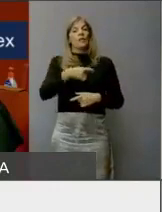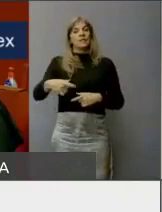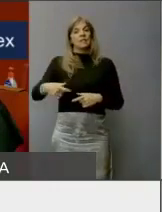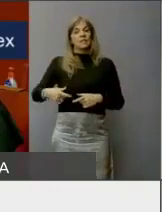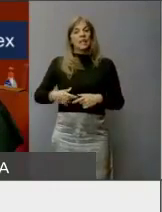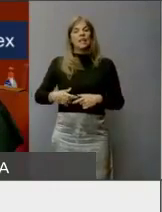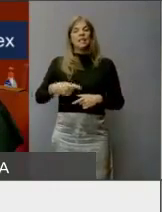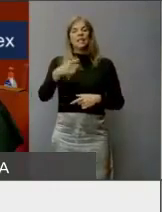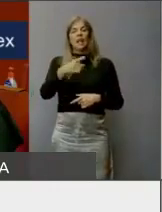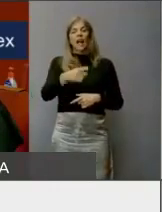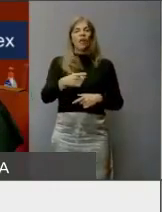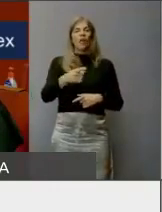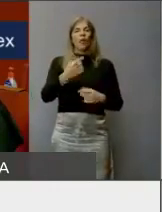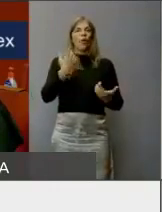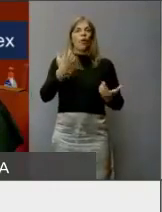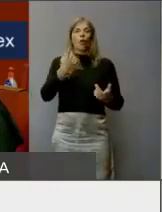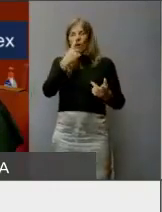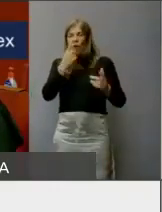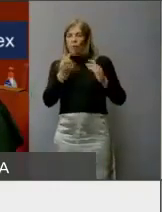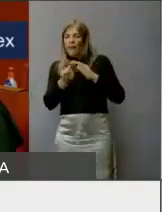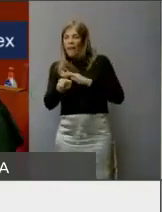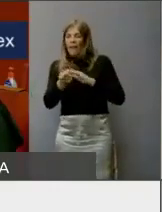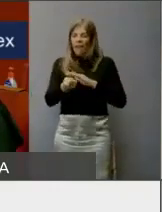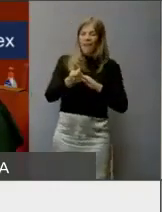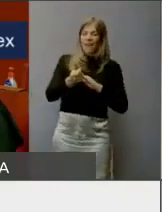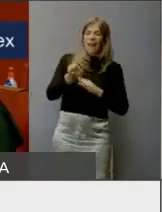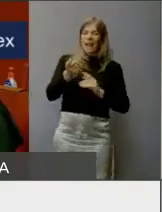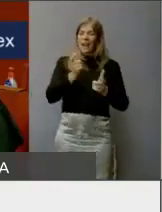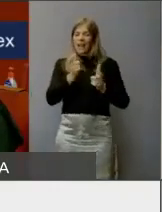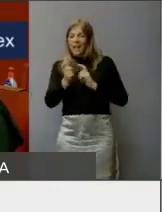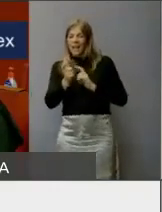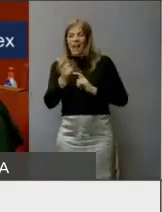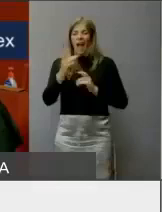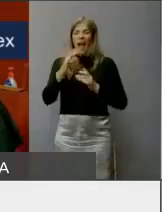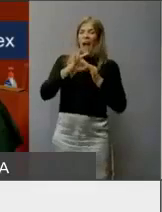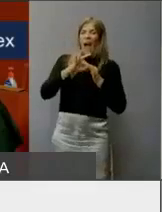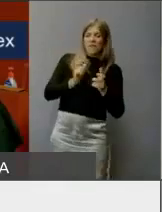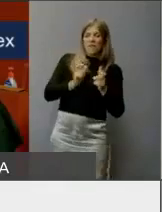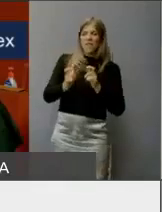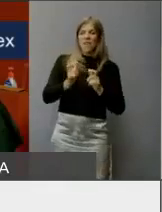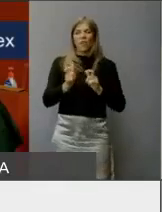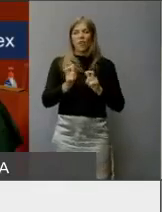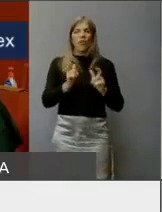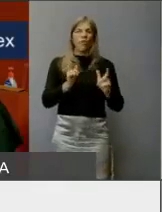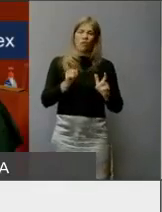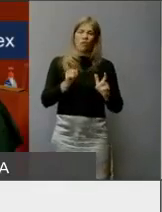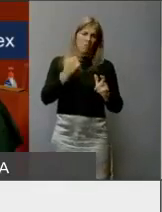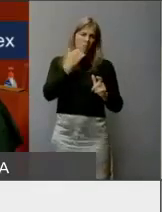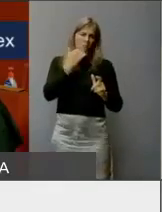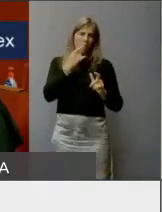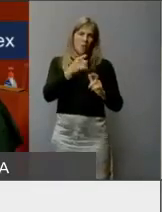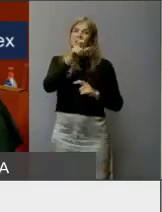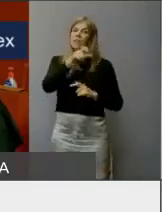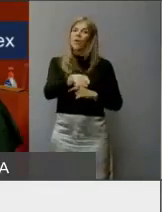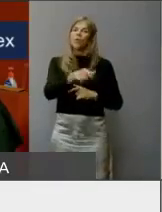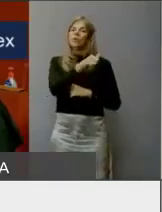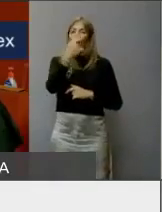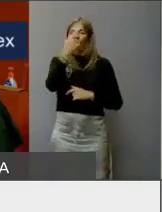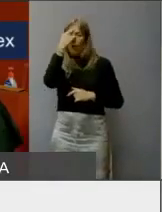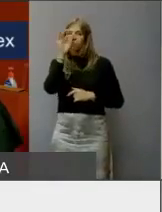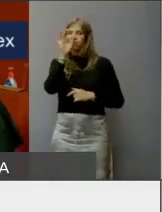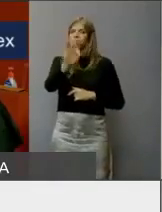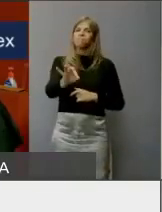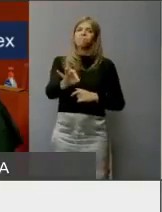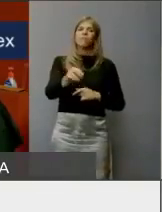clientele ma risponde al bene comune della città e questo per me è una cosa molto importante perché questo è solo un primo